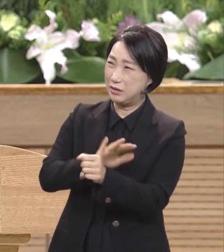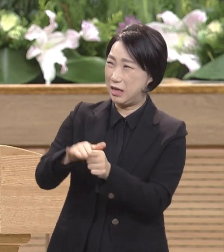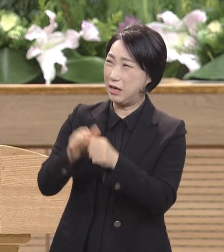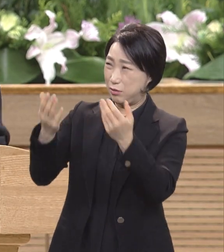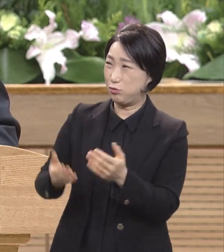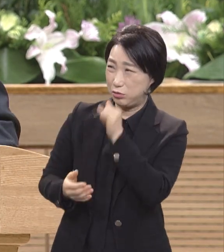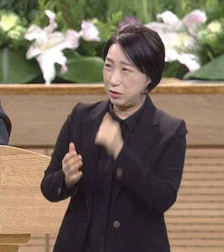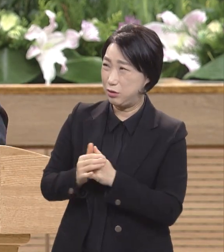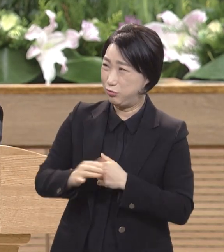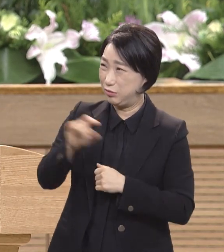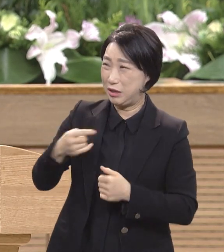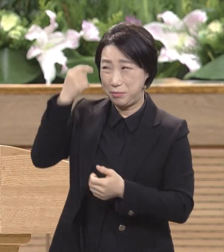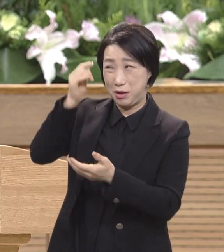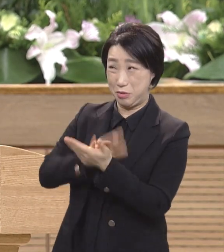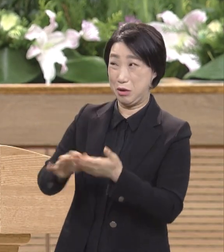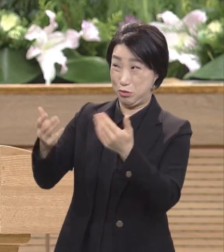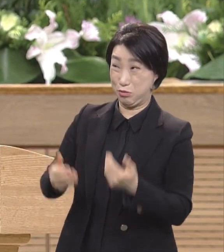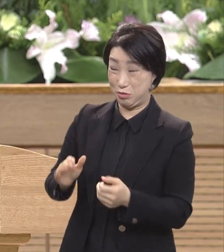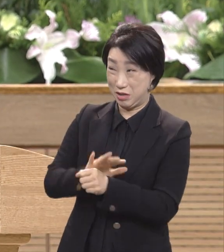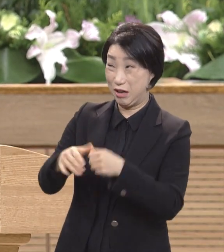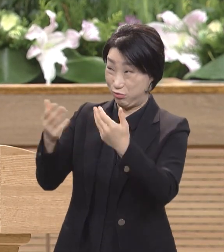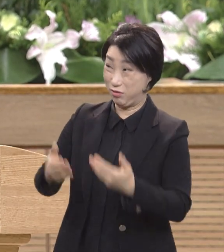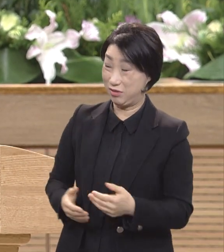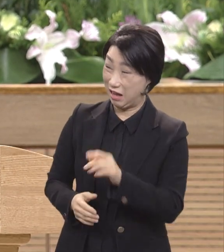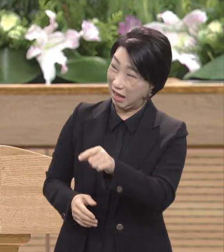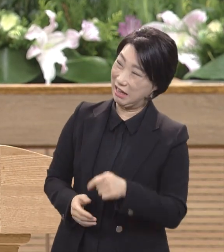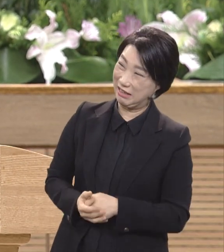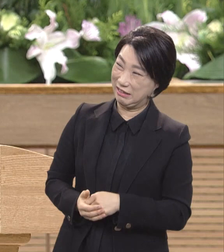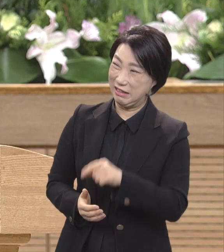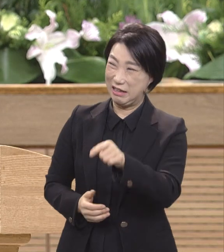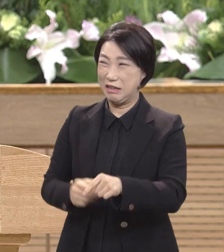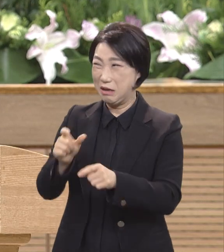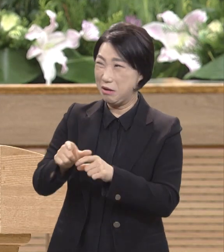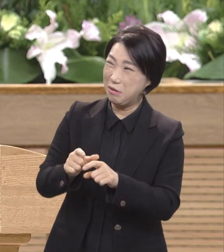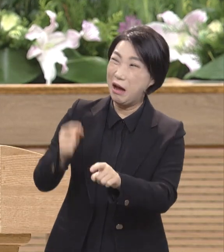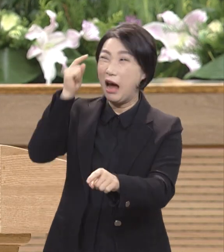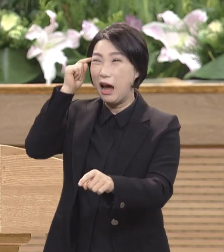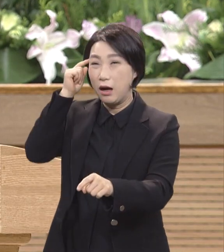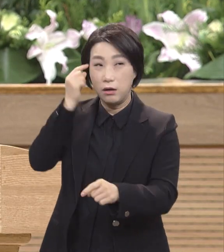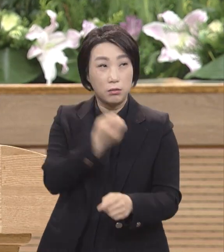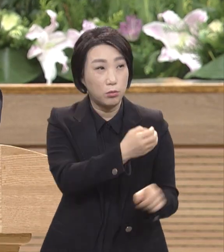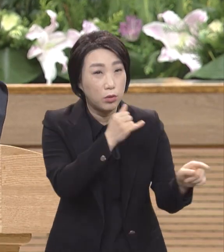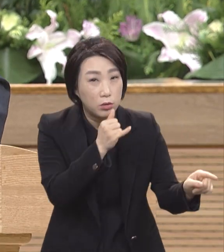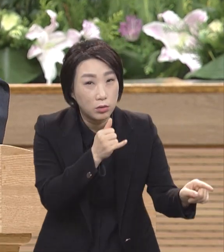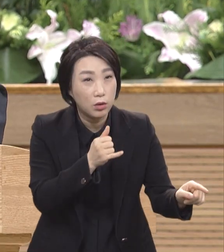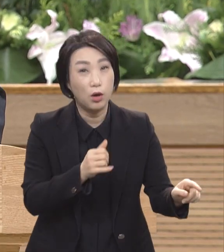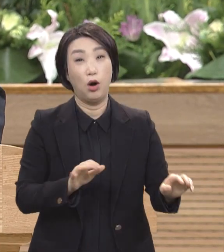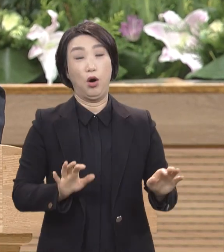사랑이신데 우리에게 평화를 주시고 사랑 주시는 분인데 뭘 고민하냐?